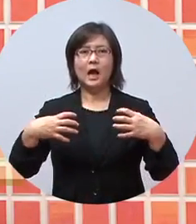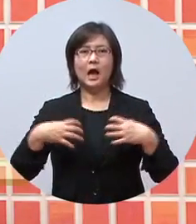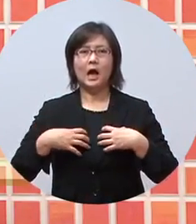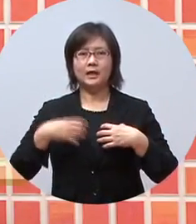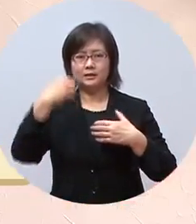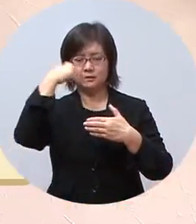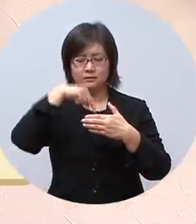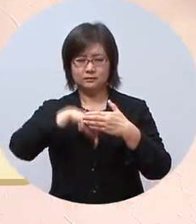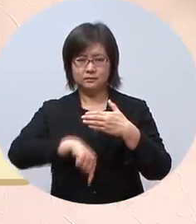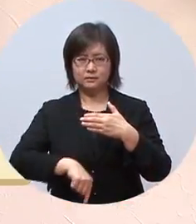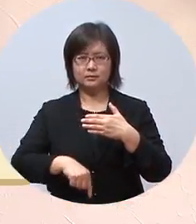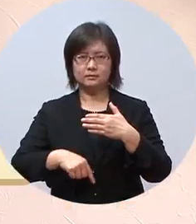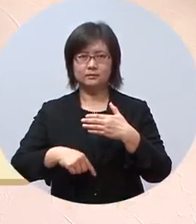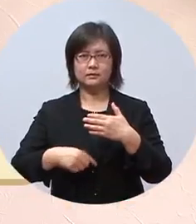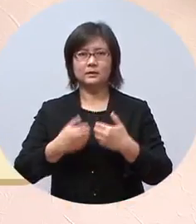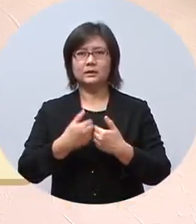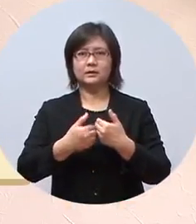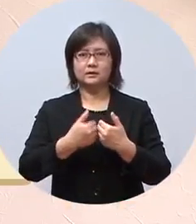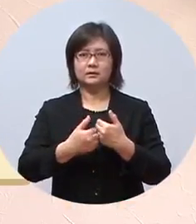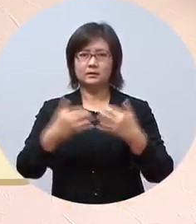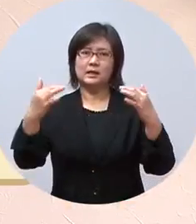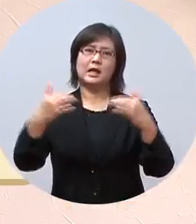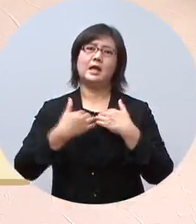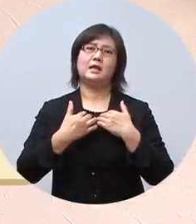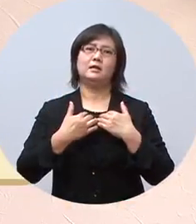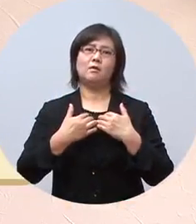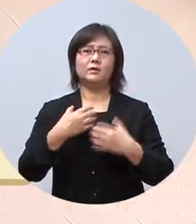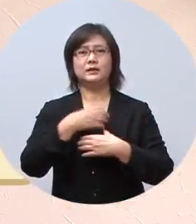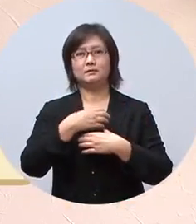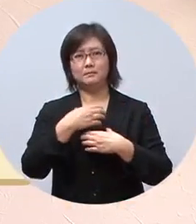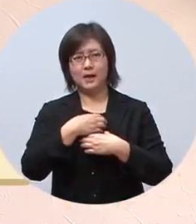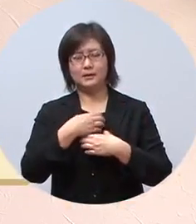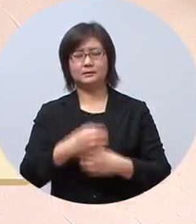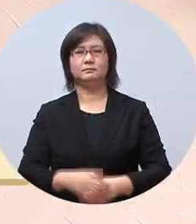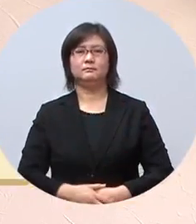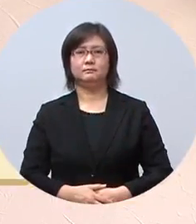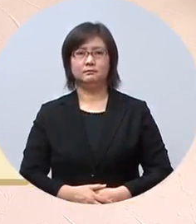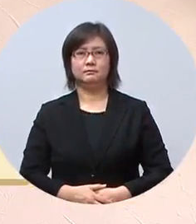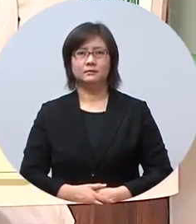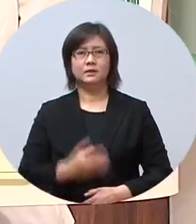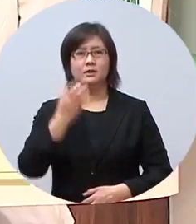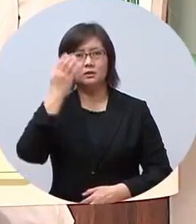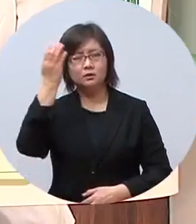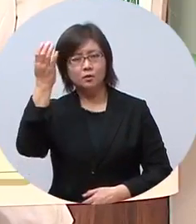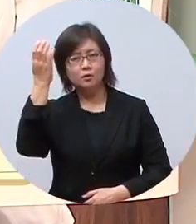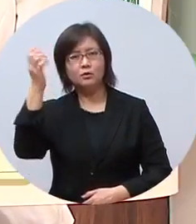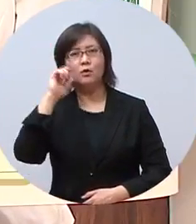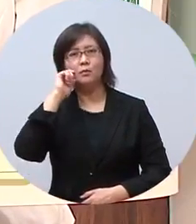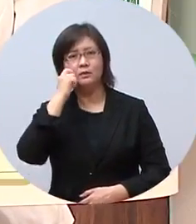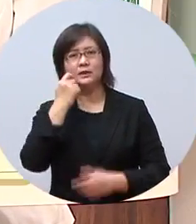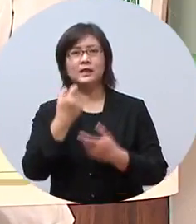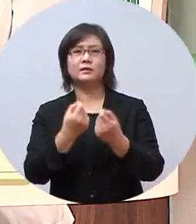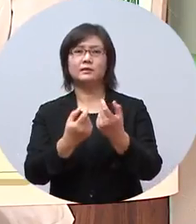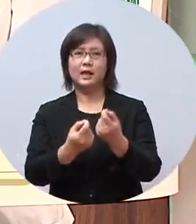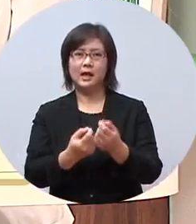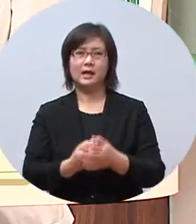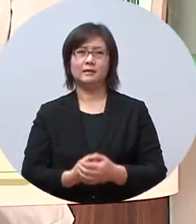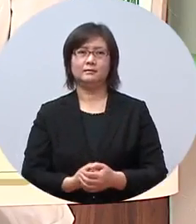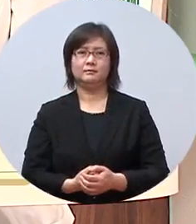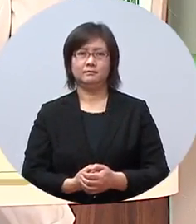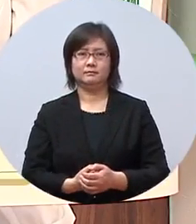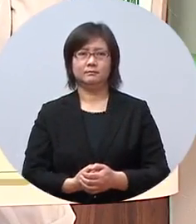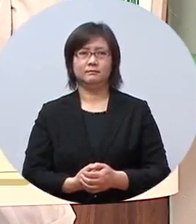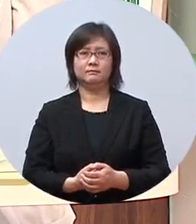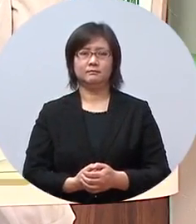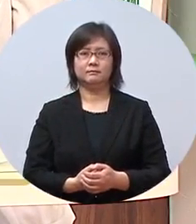されています。 2.5 マイクロメートルですか。ちょっと想像がつかないですね。 そうですね。1ミリメートルの400